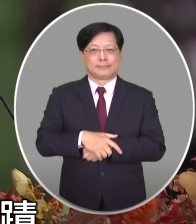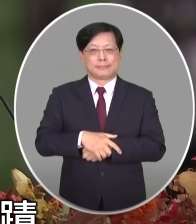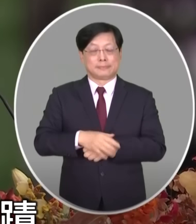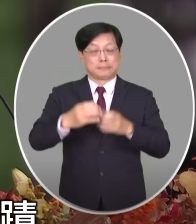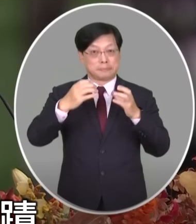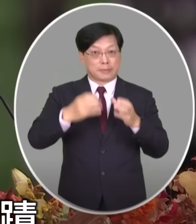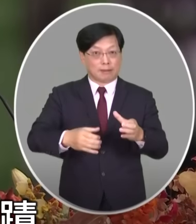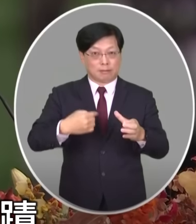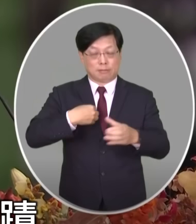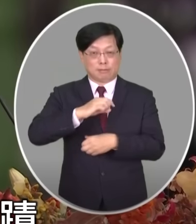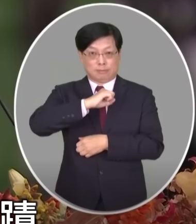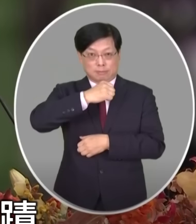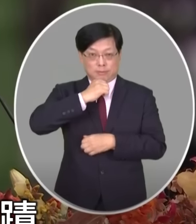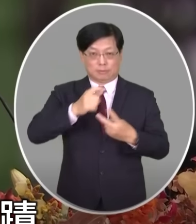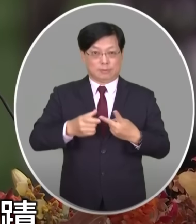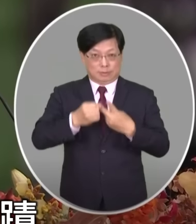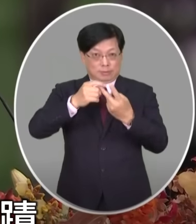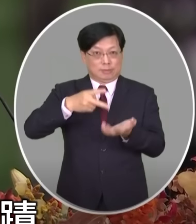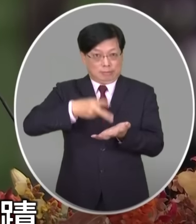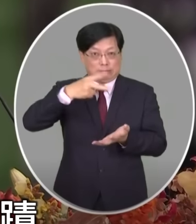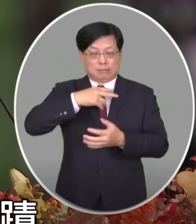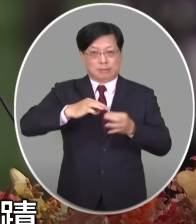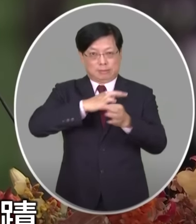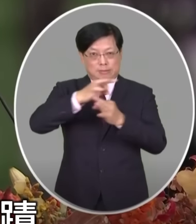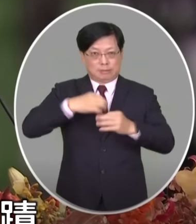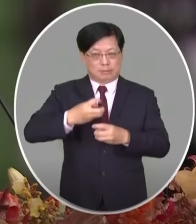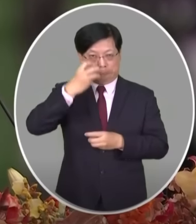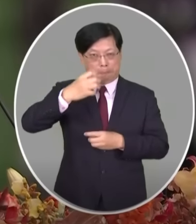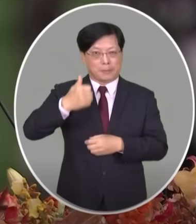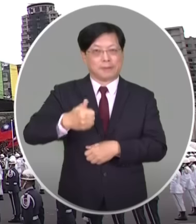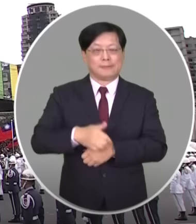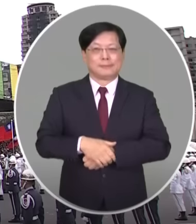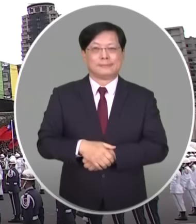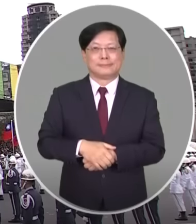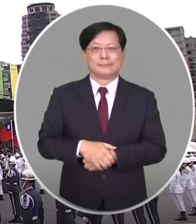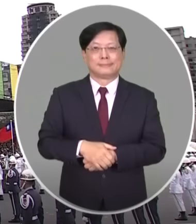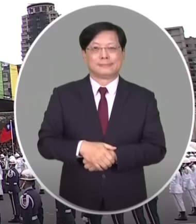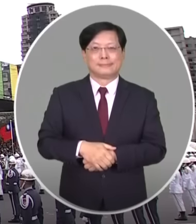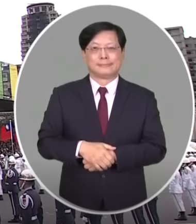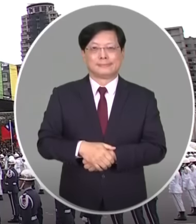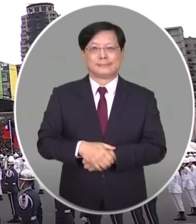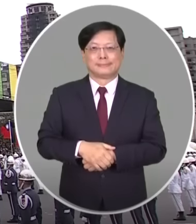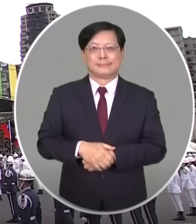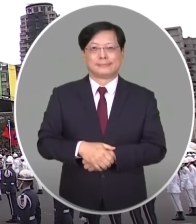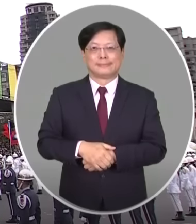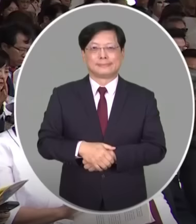造台湾第二次的经济奇迹。